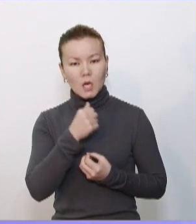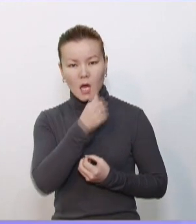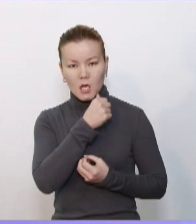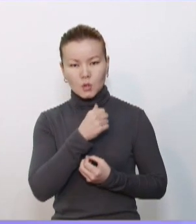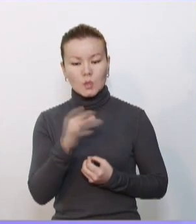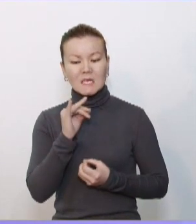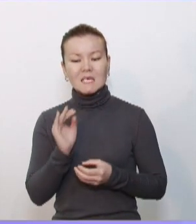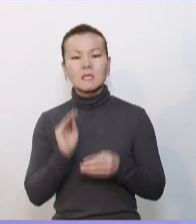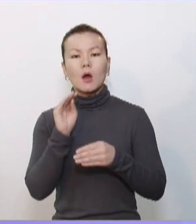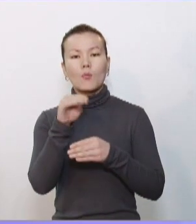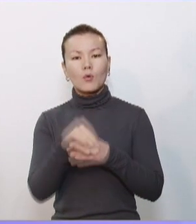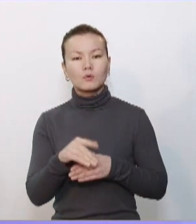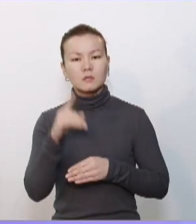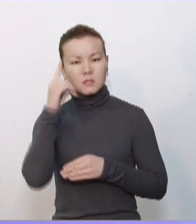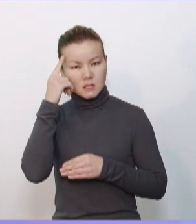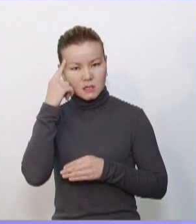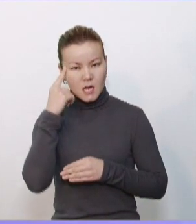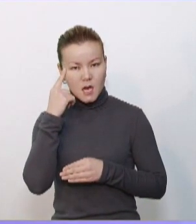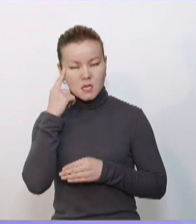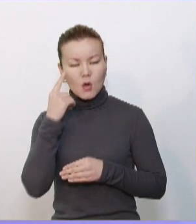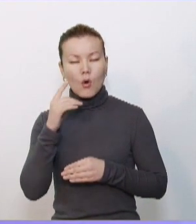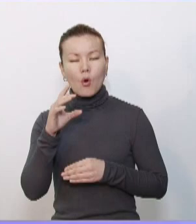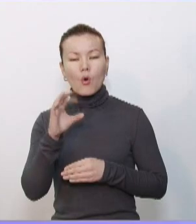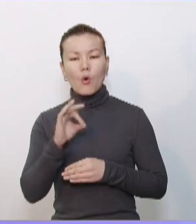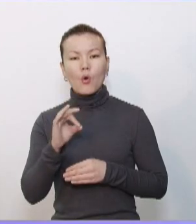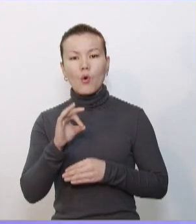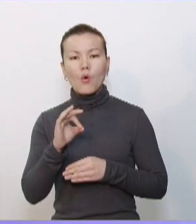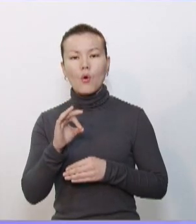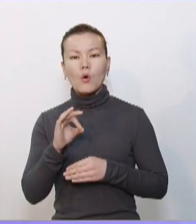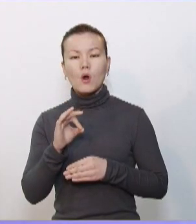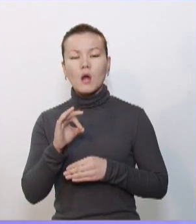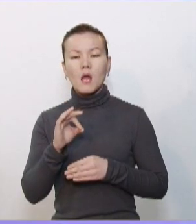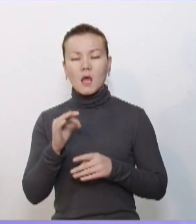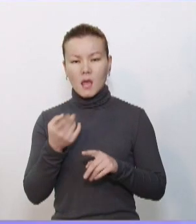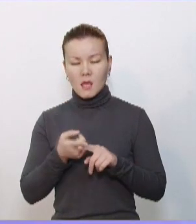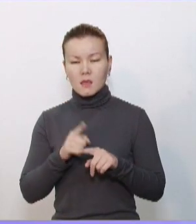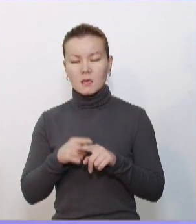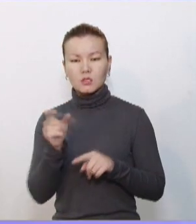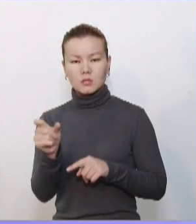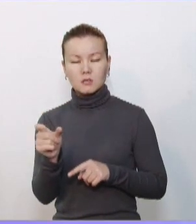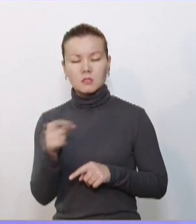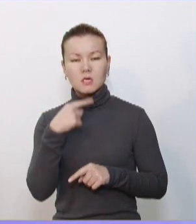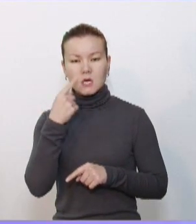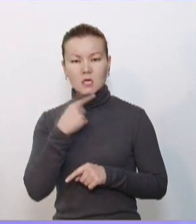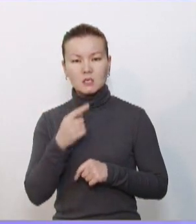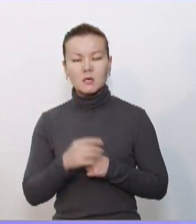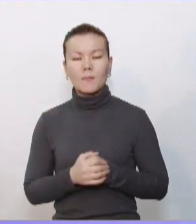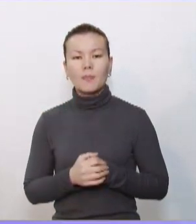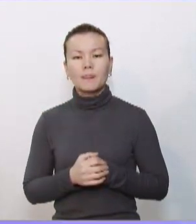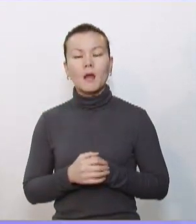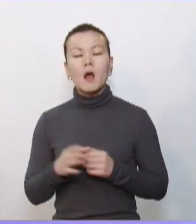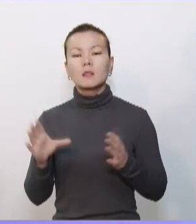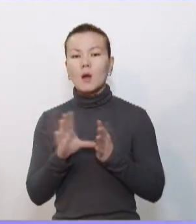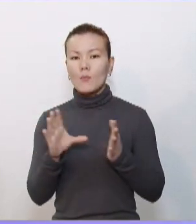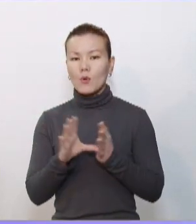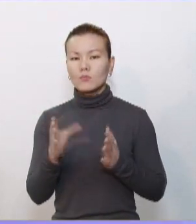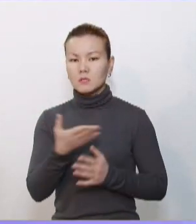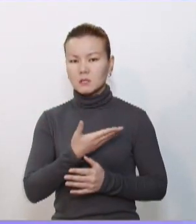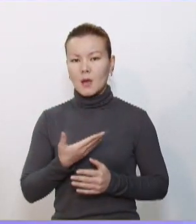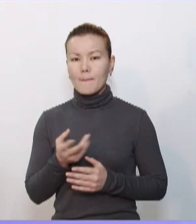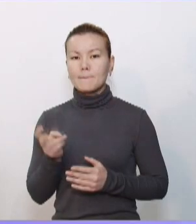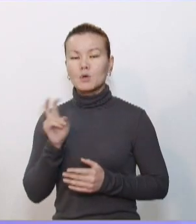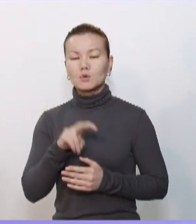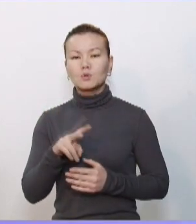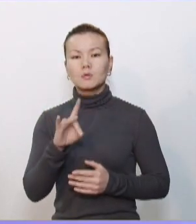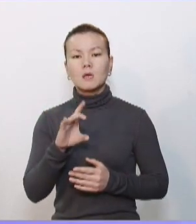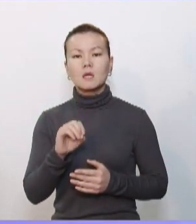и дополнить знания о данной части речи. А на помощь нам придет